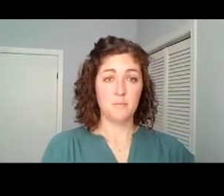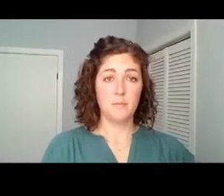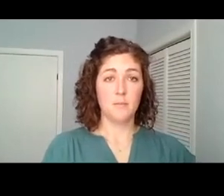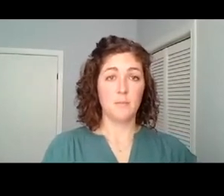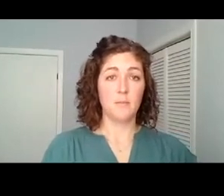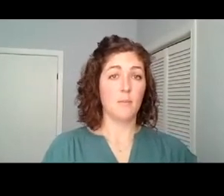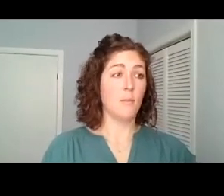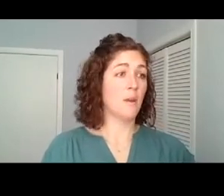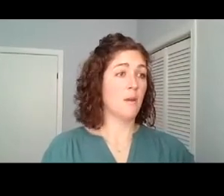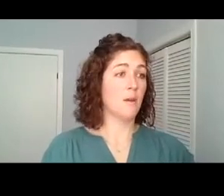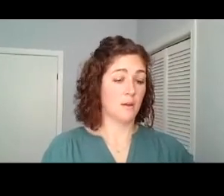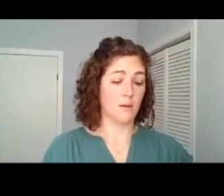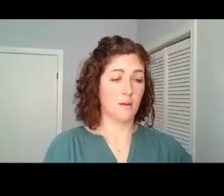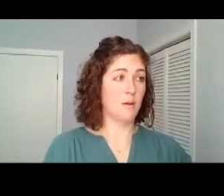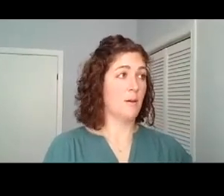faire vacciner ou pas.